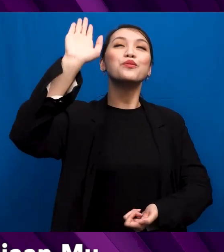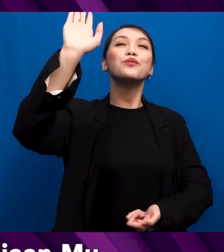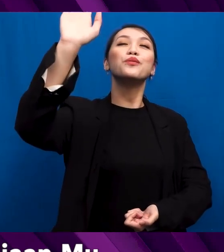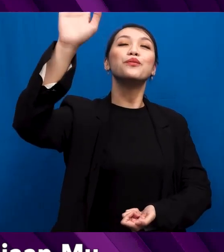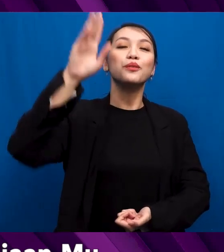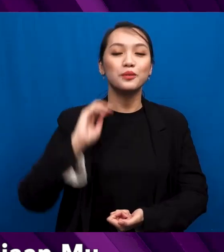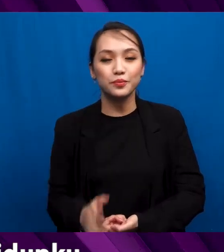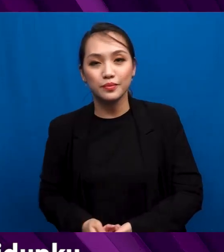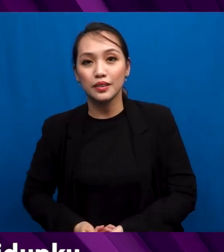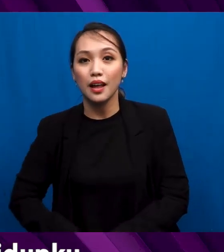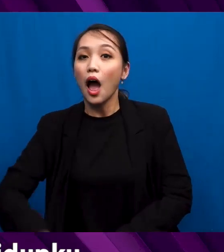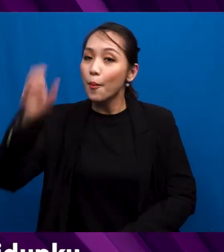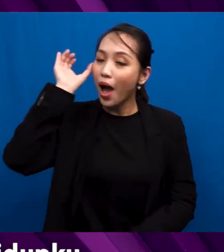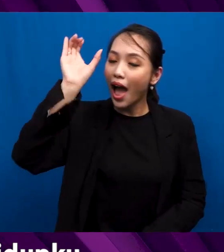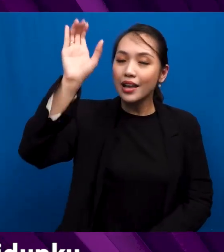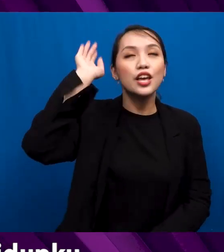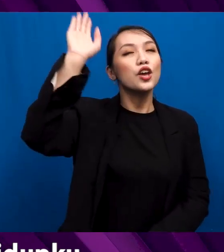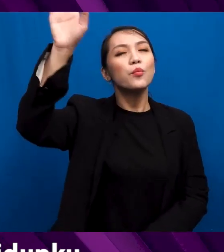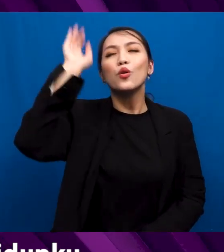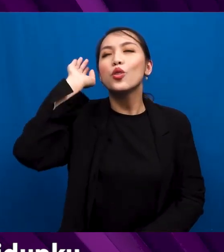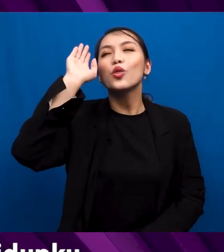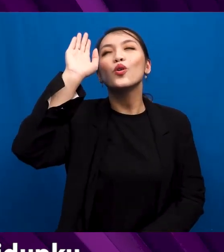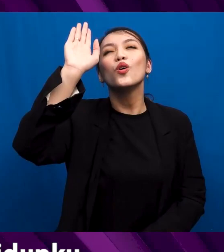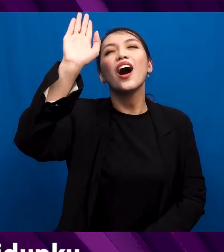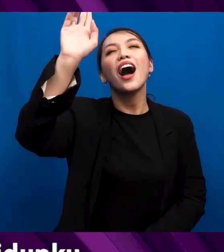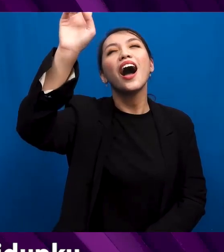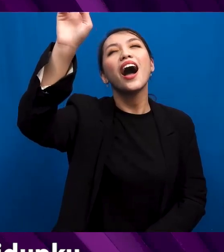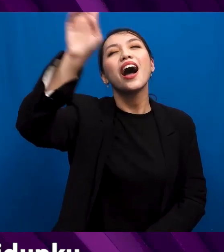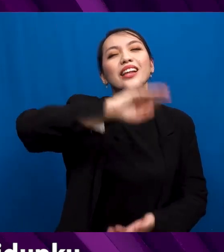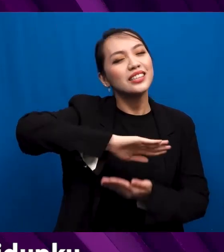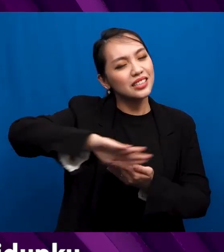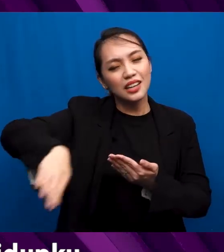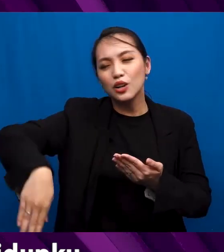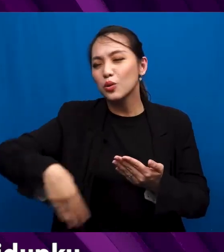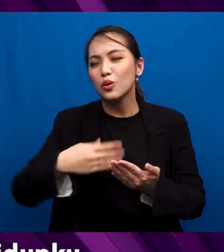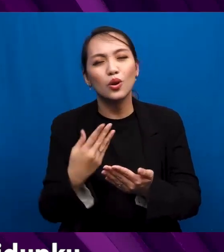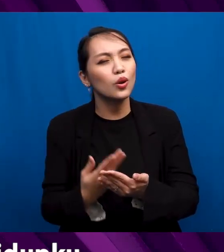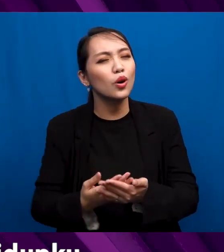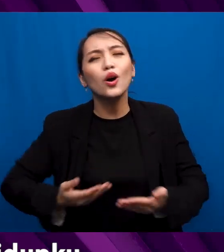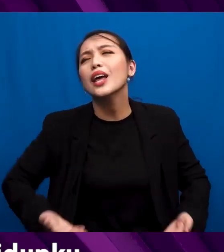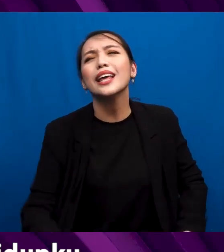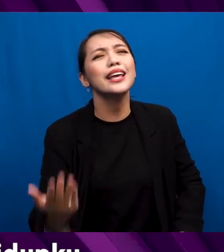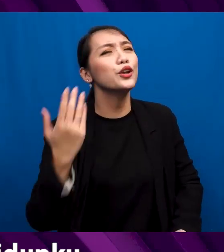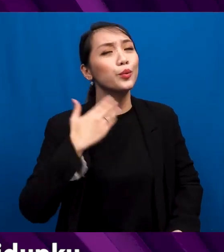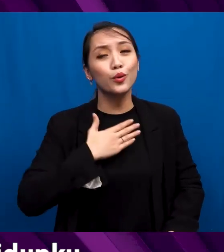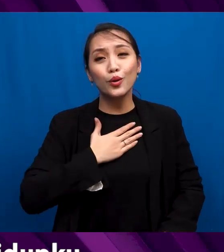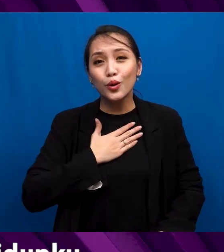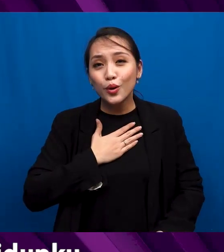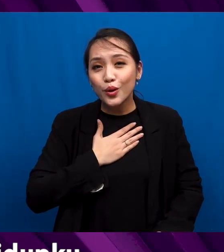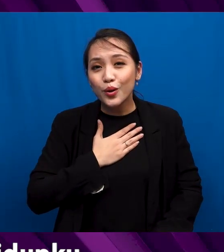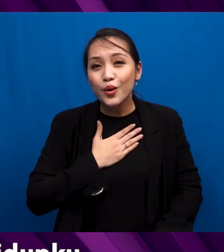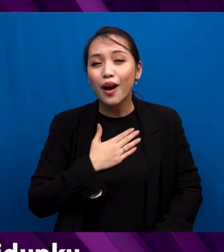kemuliaan-Mu. Bagimu Tuhan, bagimu Tuhan seluruh